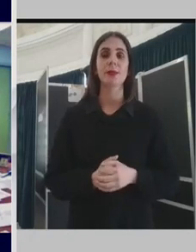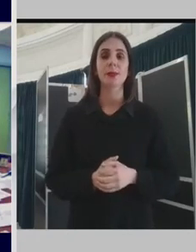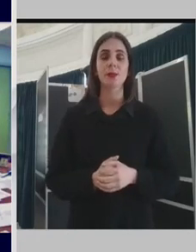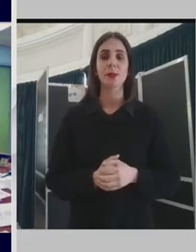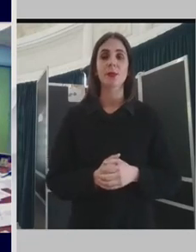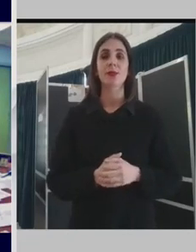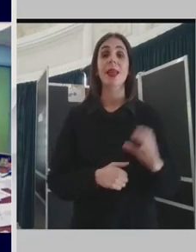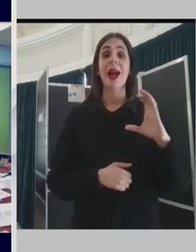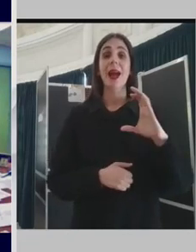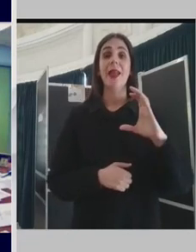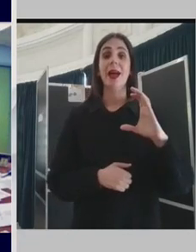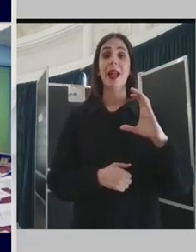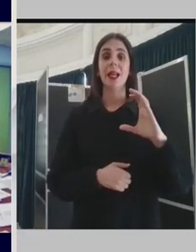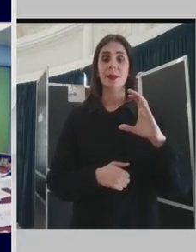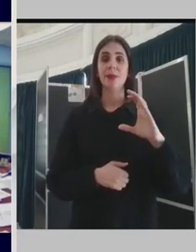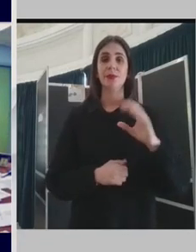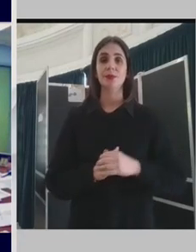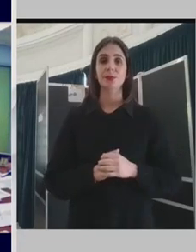Canale?